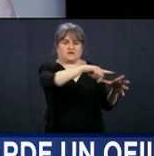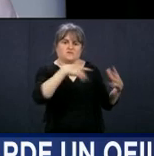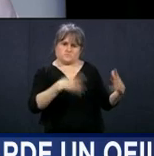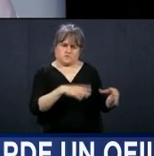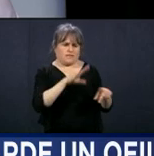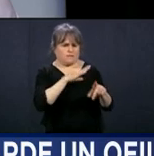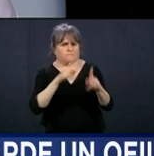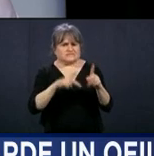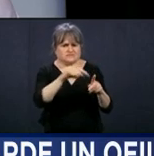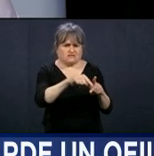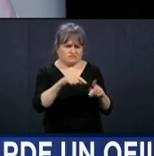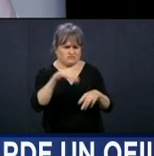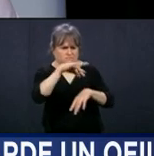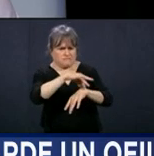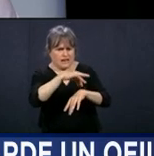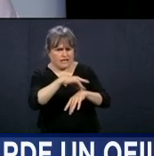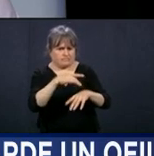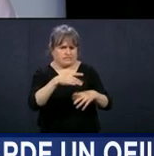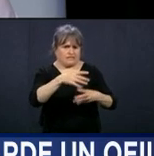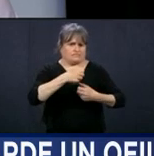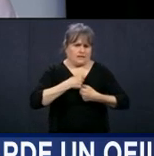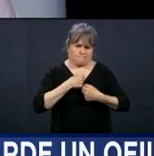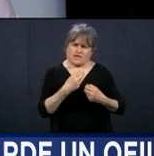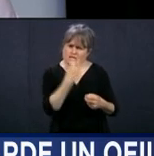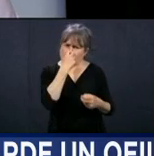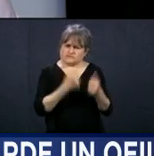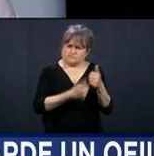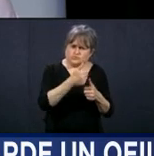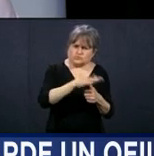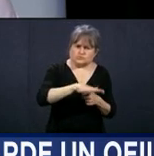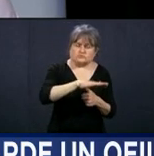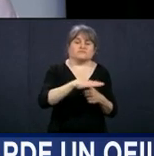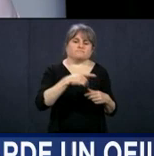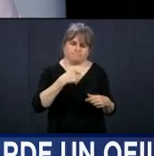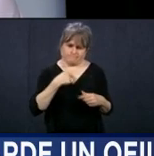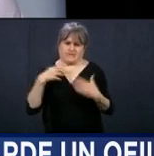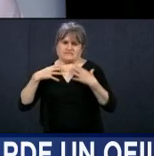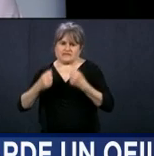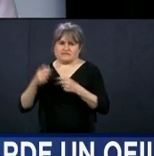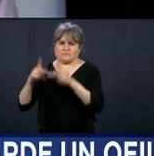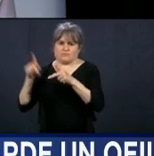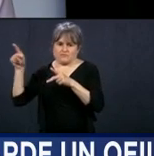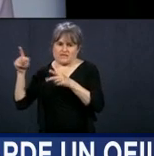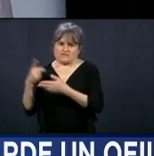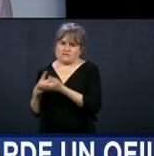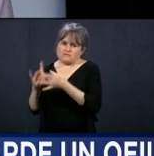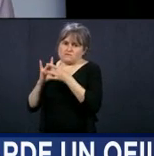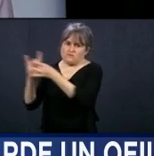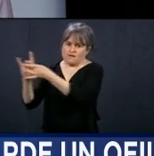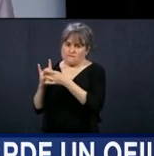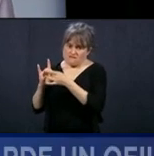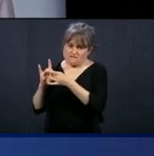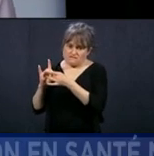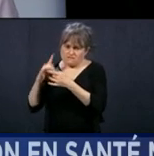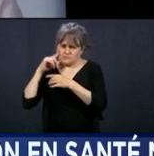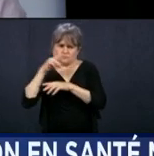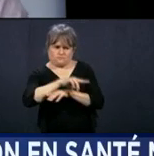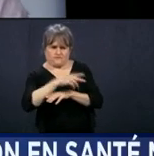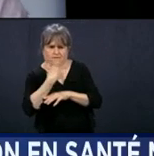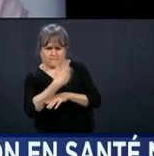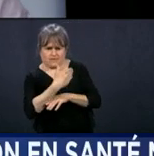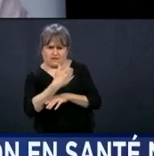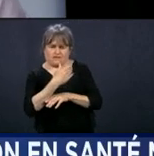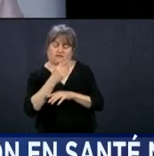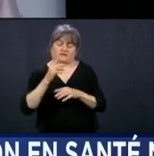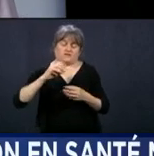situation qu'il fallait surveiller, qu'on surveille d'ailleurs en collaboration avec la santé publique depuis le tout début. D'ailleurs, dès le début de la pandémie, on a